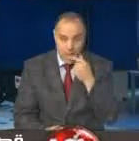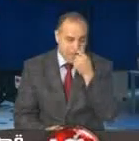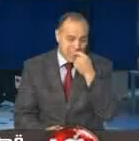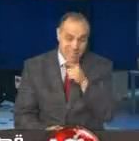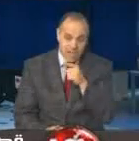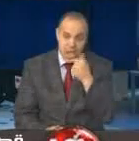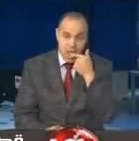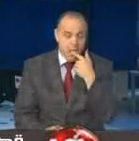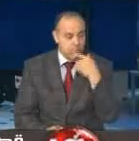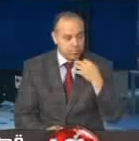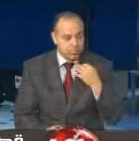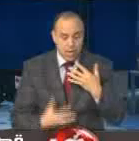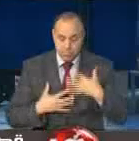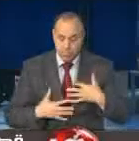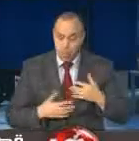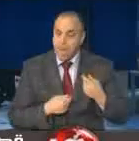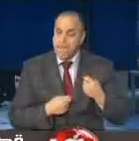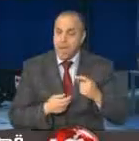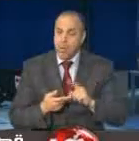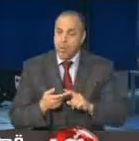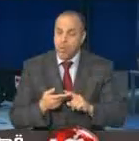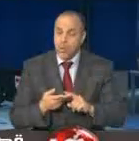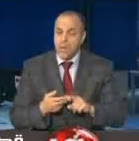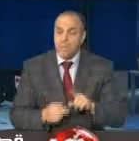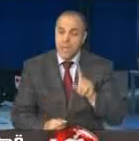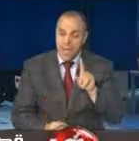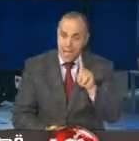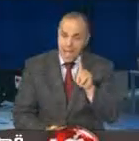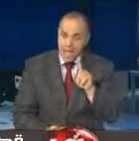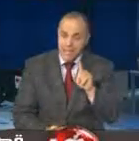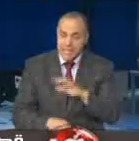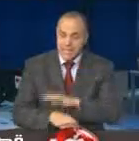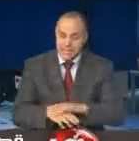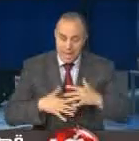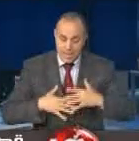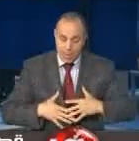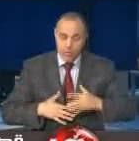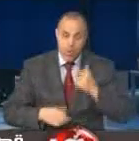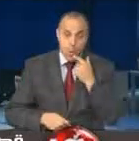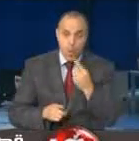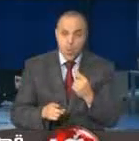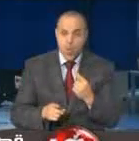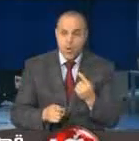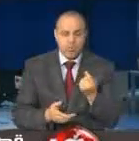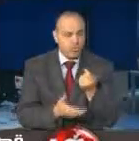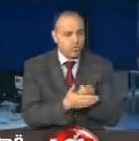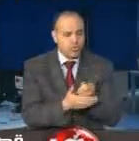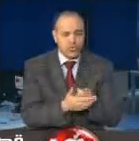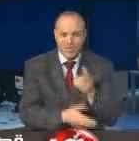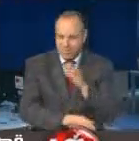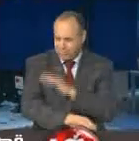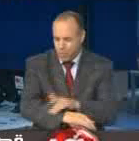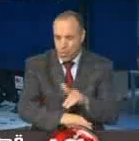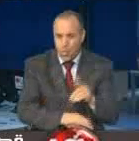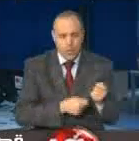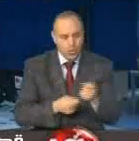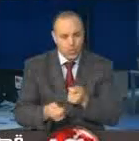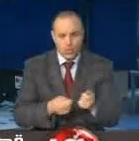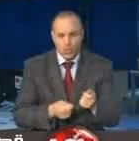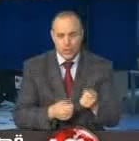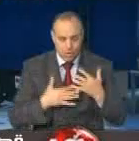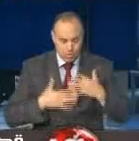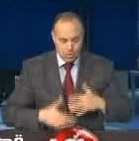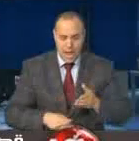مختلف أنواع المنسوجات والمواد الأولية اللازمة لصناعة الملابس، يتزود منها الحرفيون وتجار